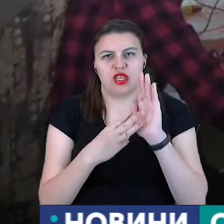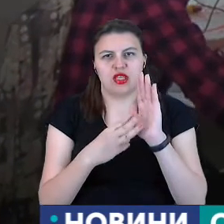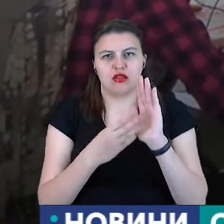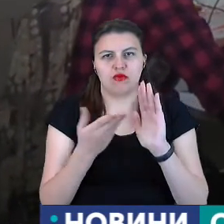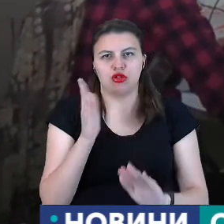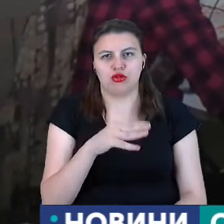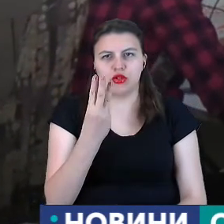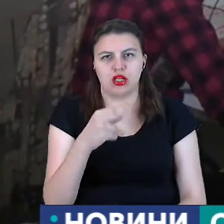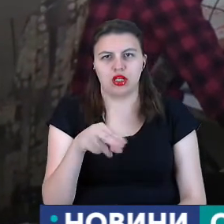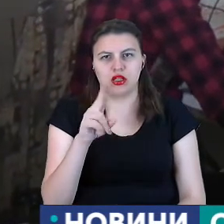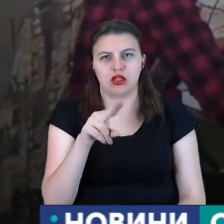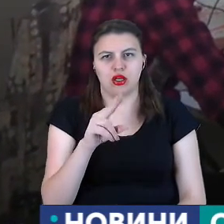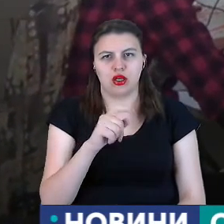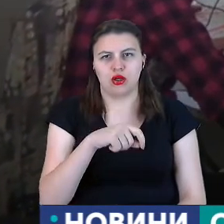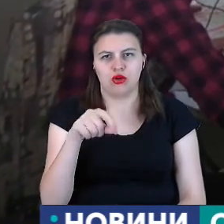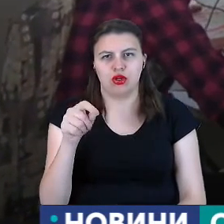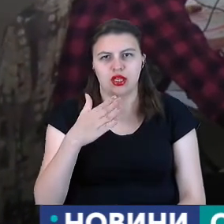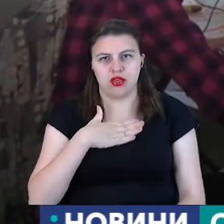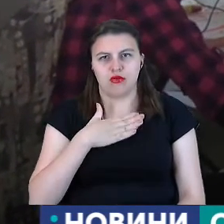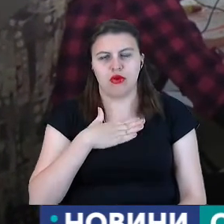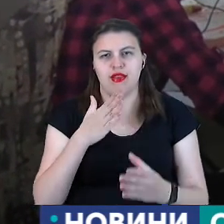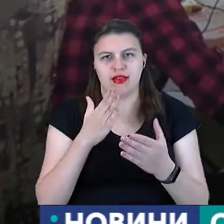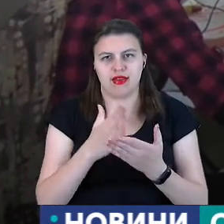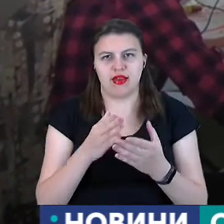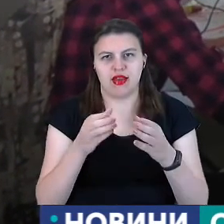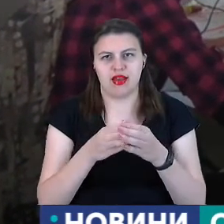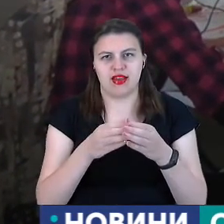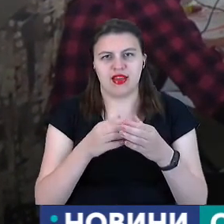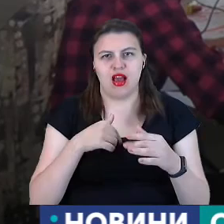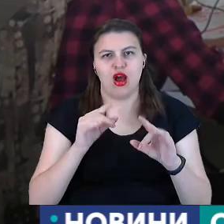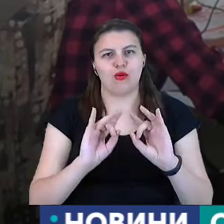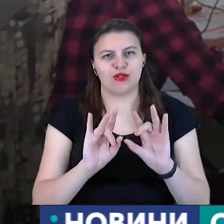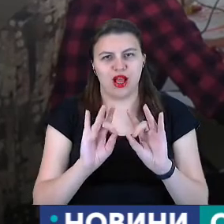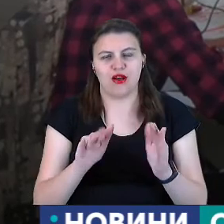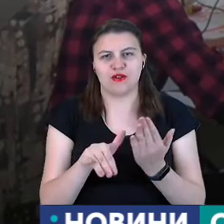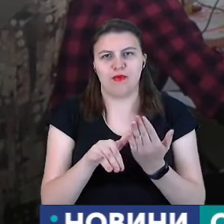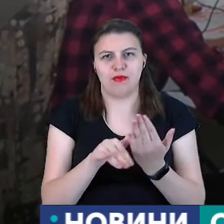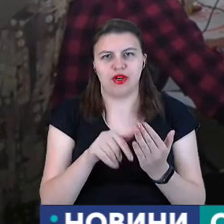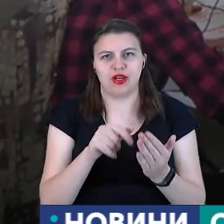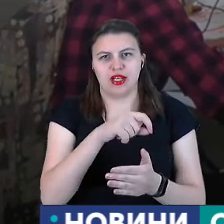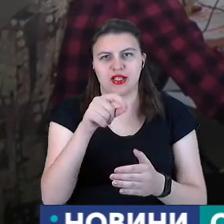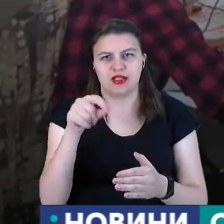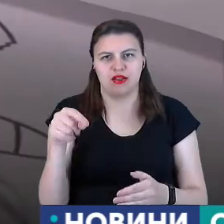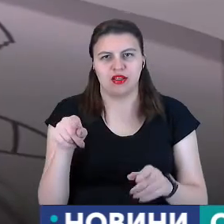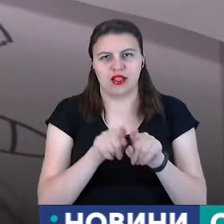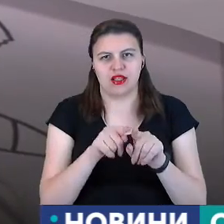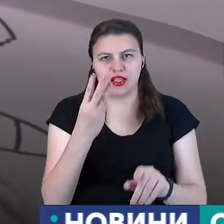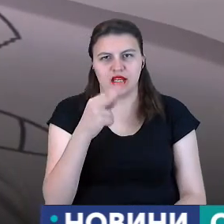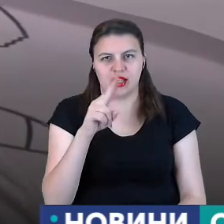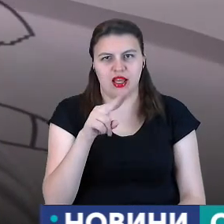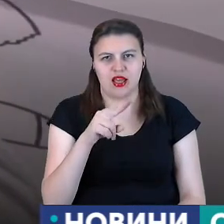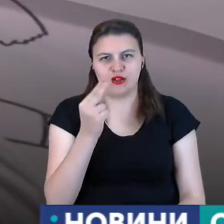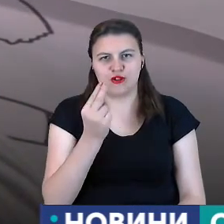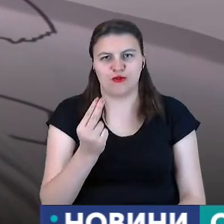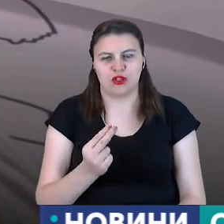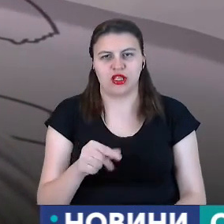є гурток, я дітям розказую та допомагаю рисувати такі 3D-рисунки. Так,